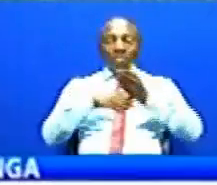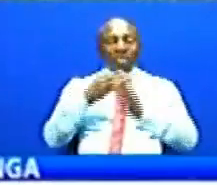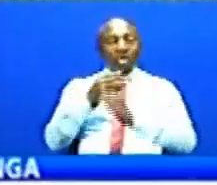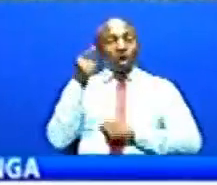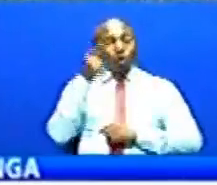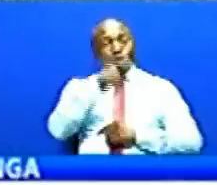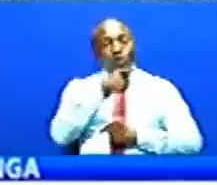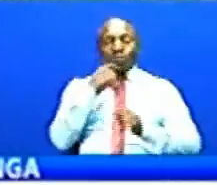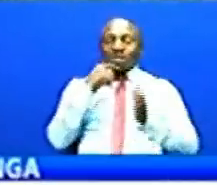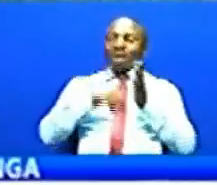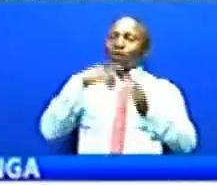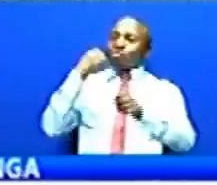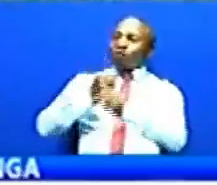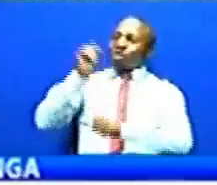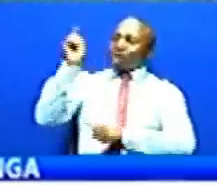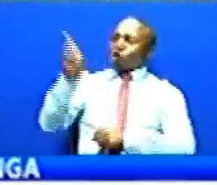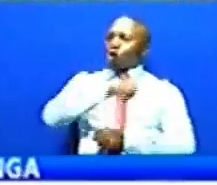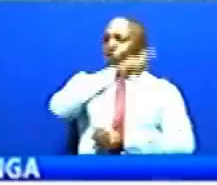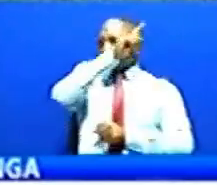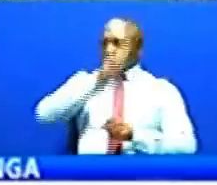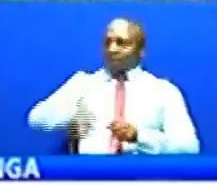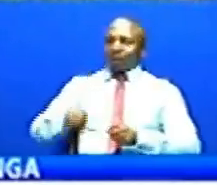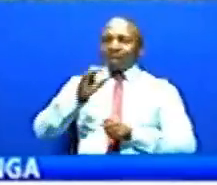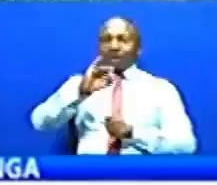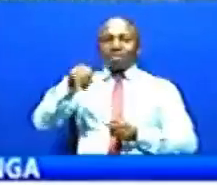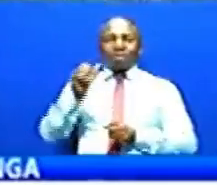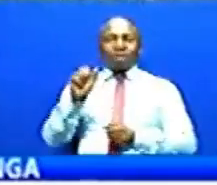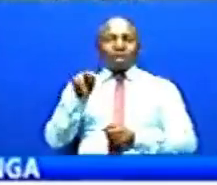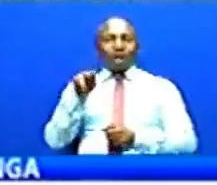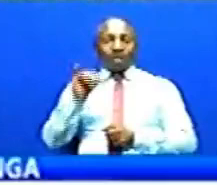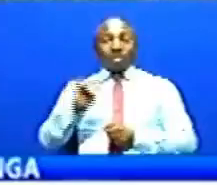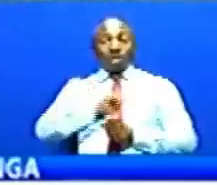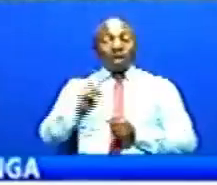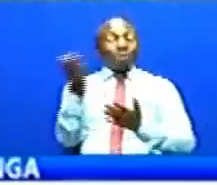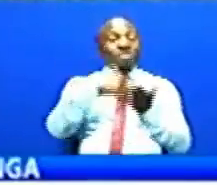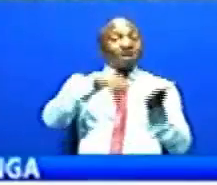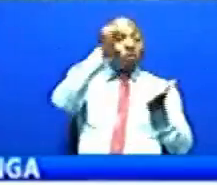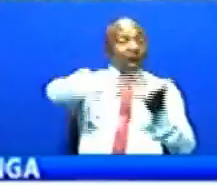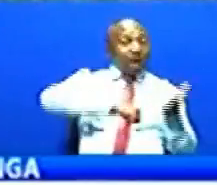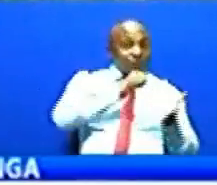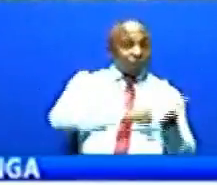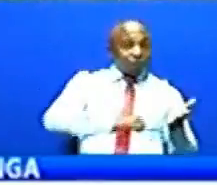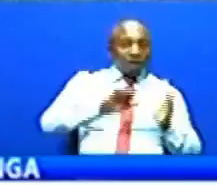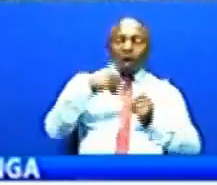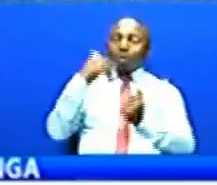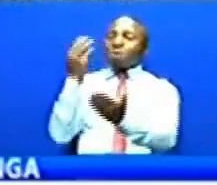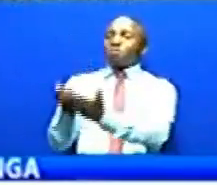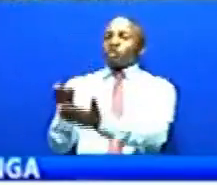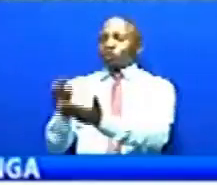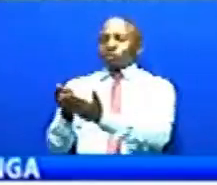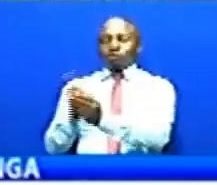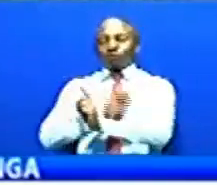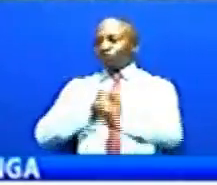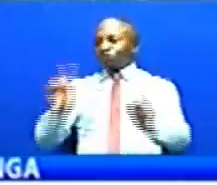Ukijenga wewe umetenda kosa la jinai. Pawe pakavu, pawe